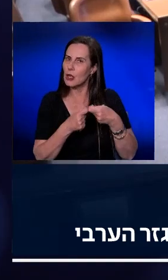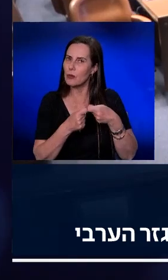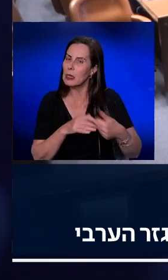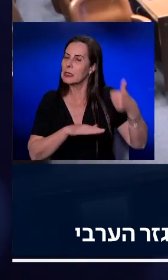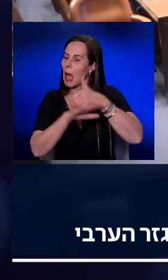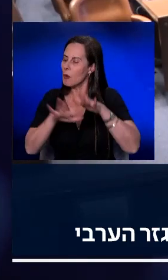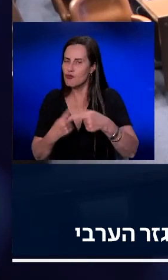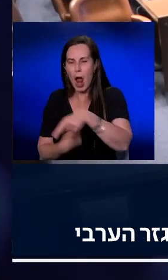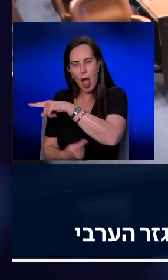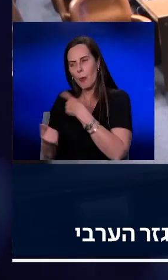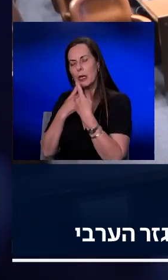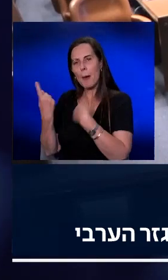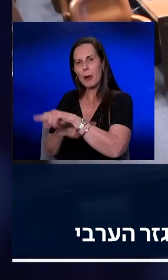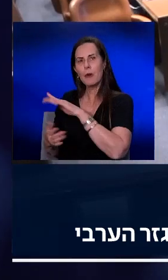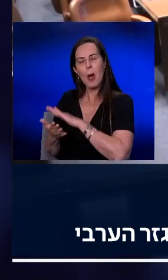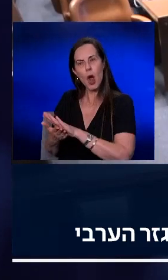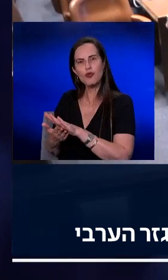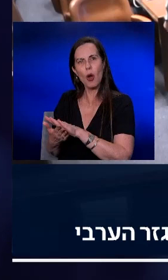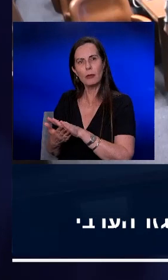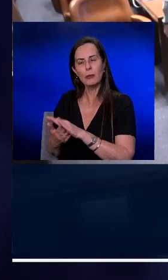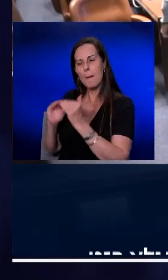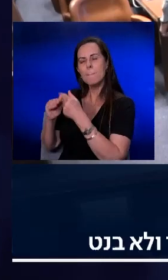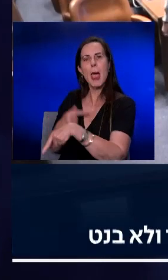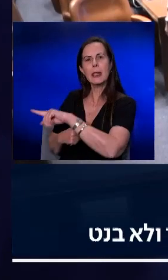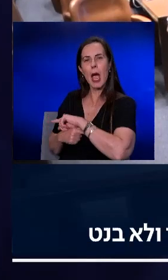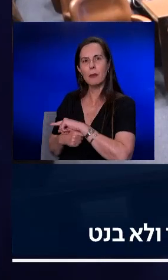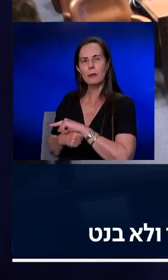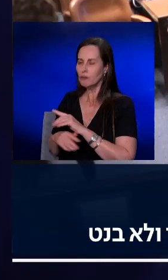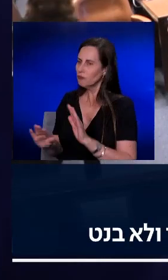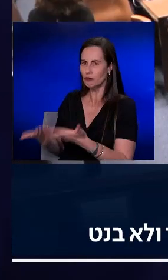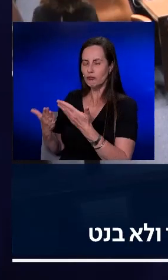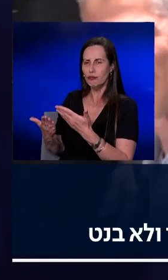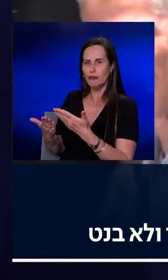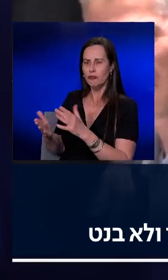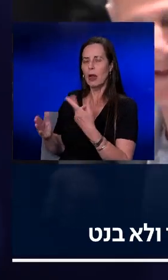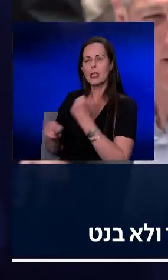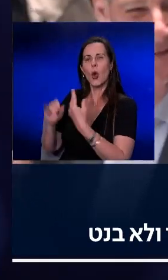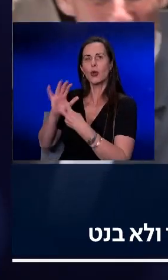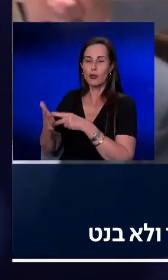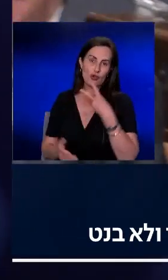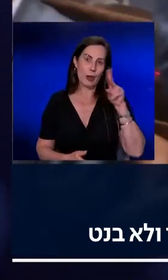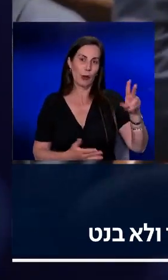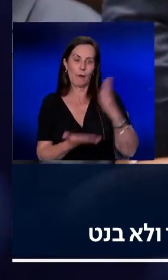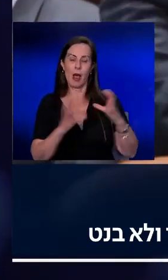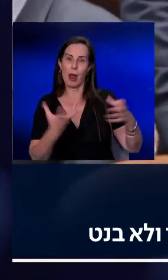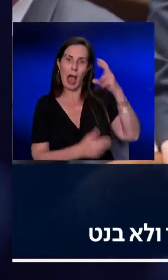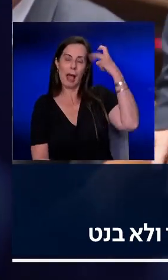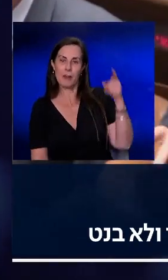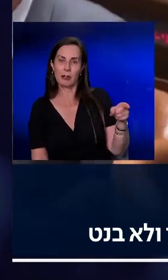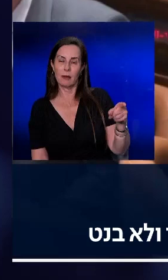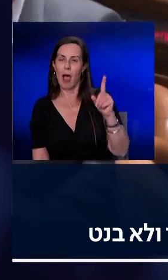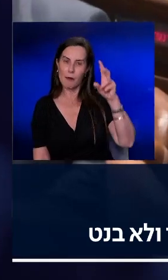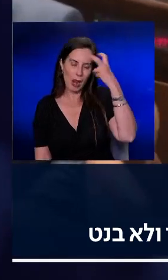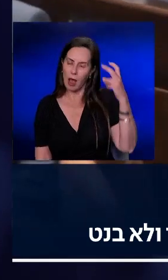הממשלה האחרים ופשוט מתאם מולם שיזרזו את הקידום של התוכניות שהובטחו כבר בעבר לרע"מ, אבל רע"מ